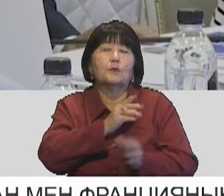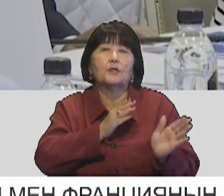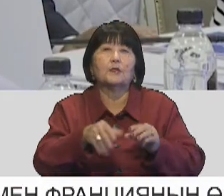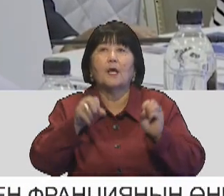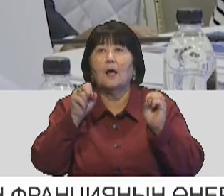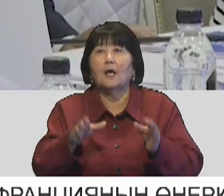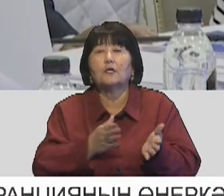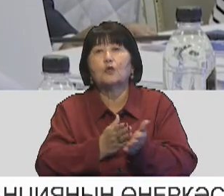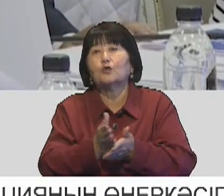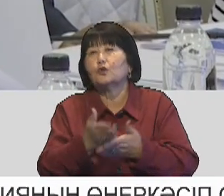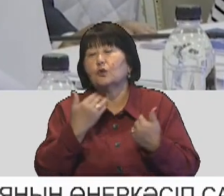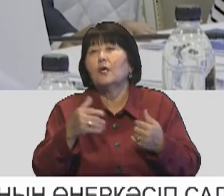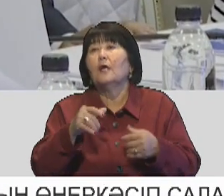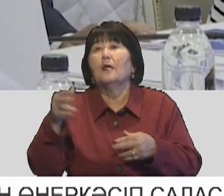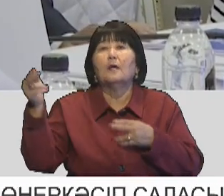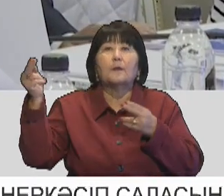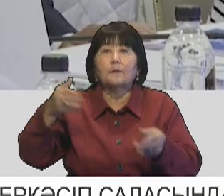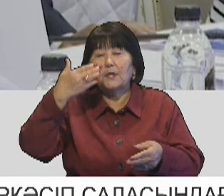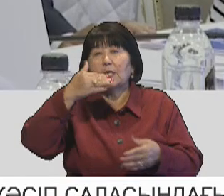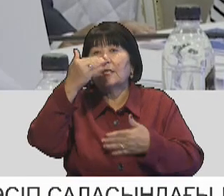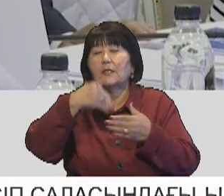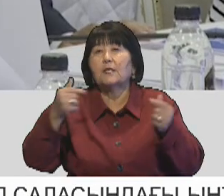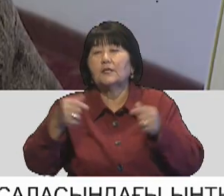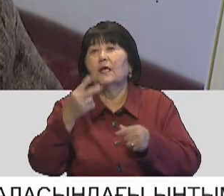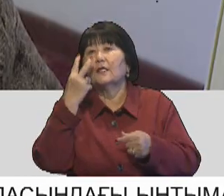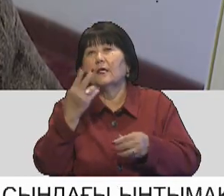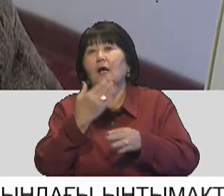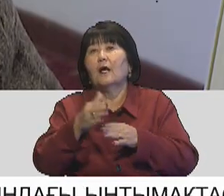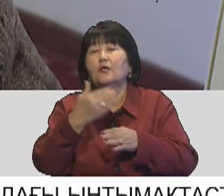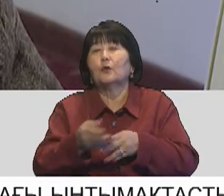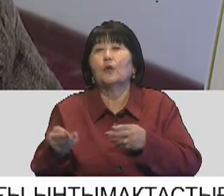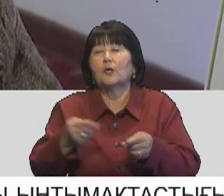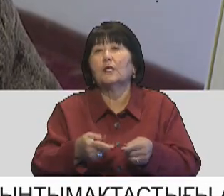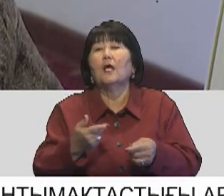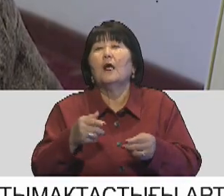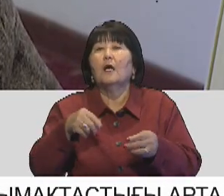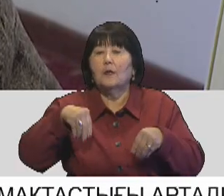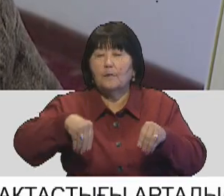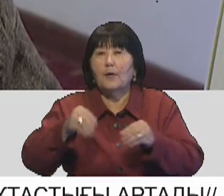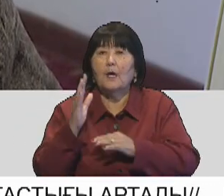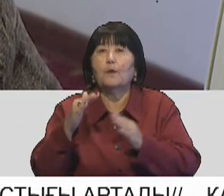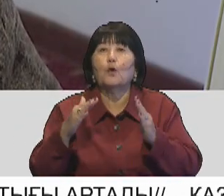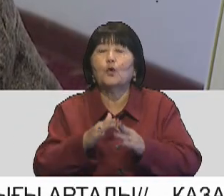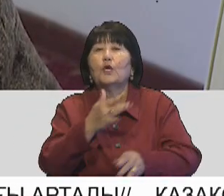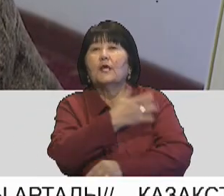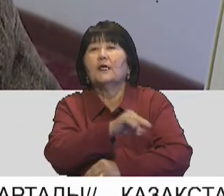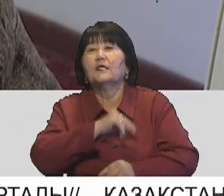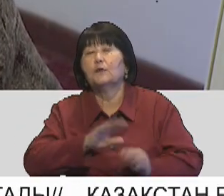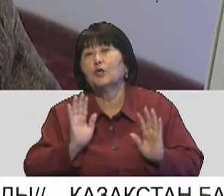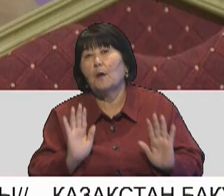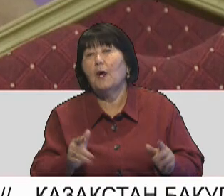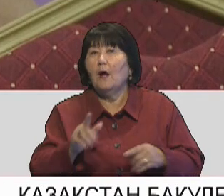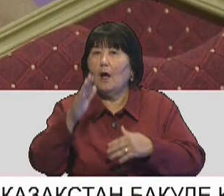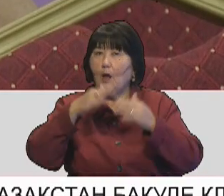арнайы жүйе жоқ. Мигранттар бізге ережеге сәйкес екі категориямен келеді. Бағбан және үй қызметшісі болды.